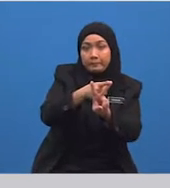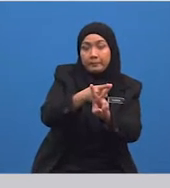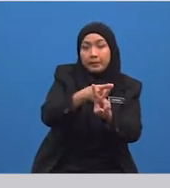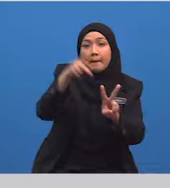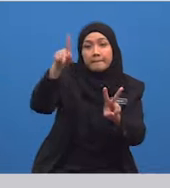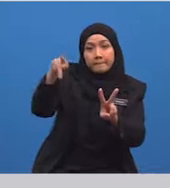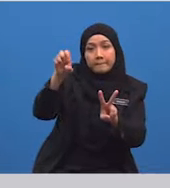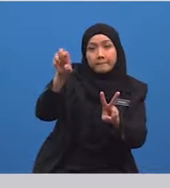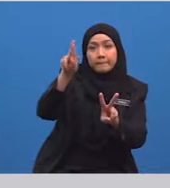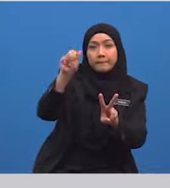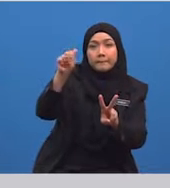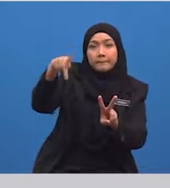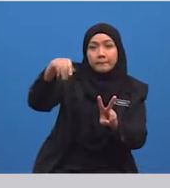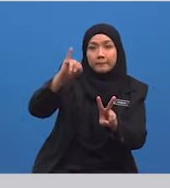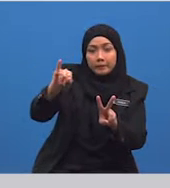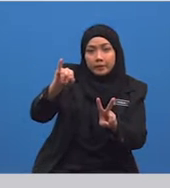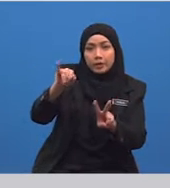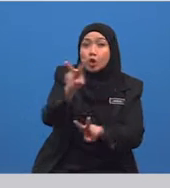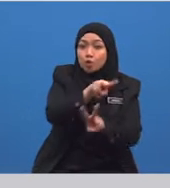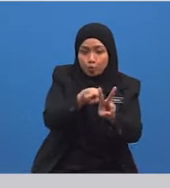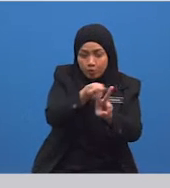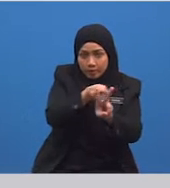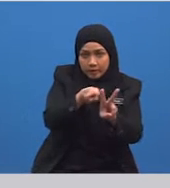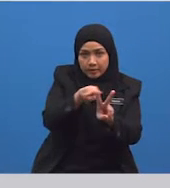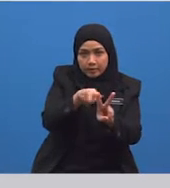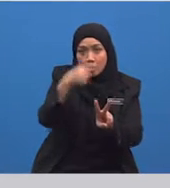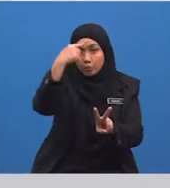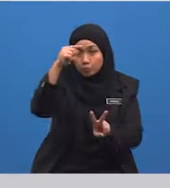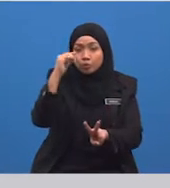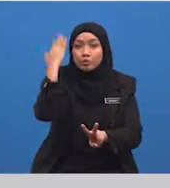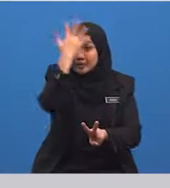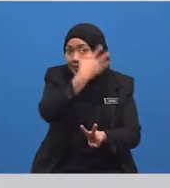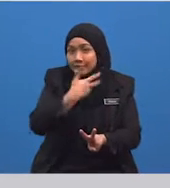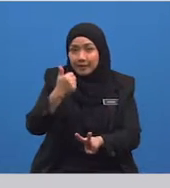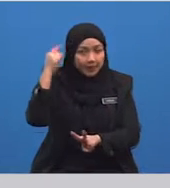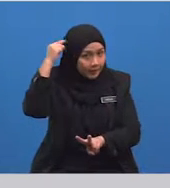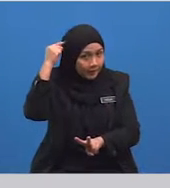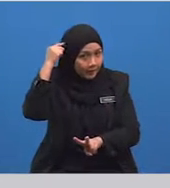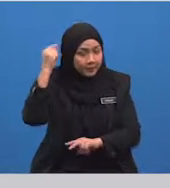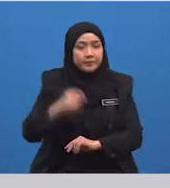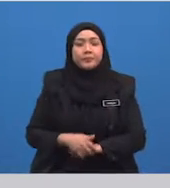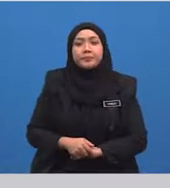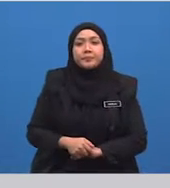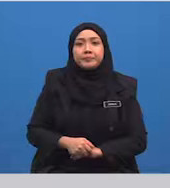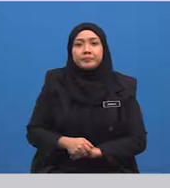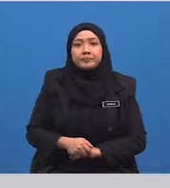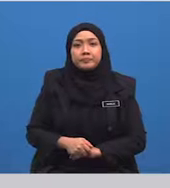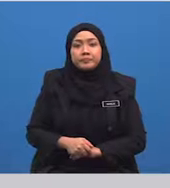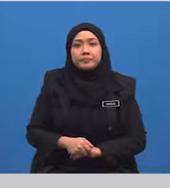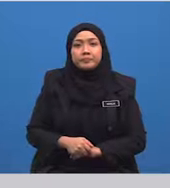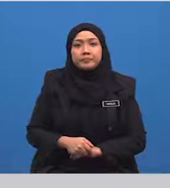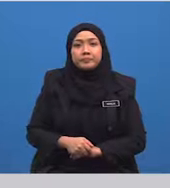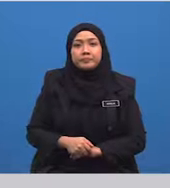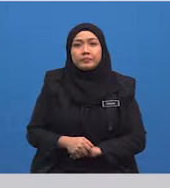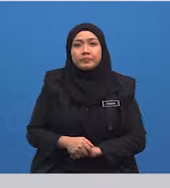rambut kita lebih lebat dan cantik. Ketiga, mengurangkan kesakitan akibat sengatan